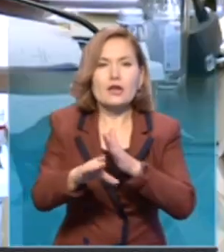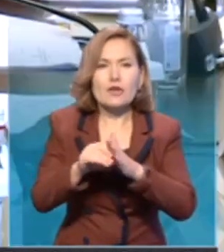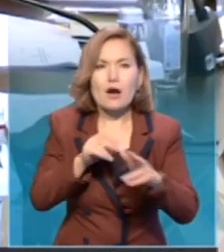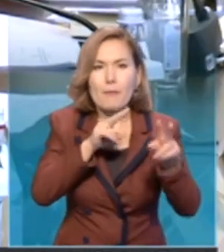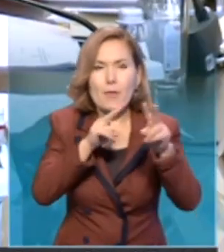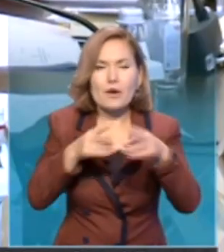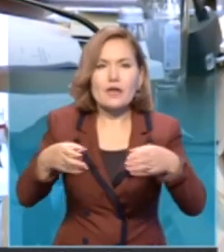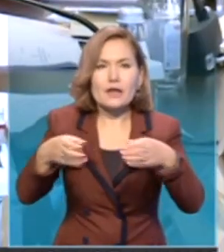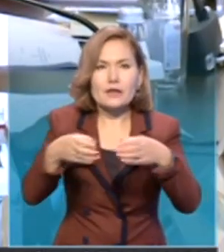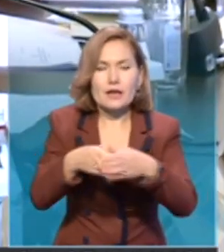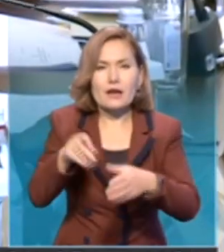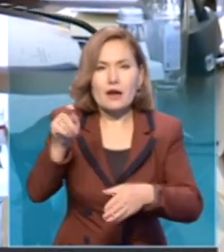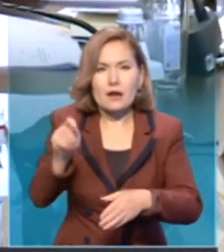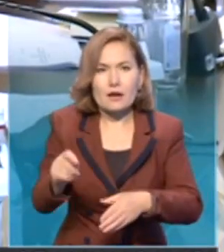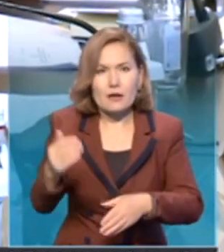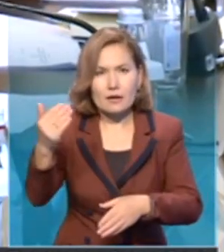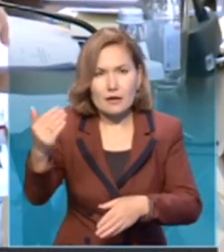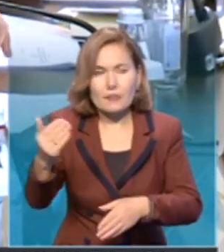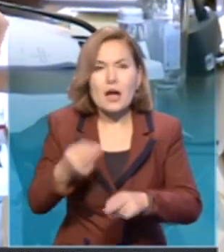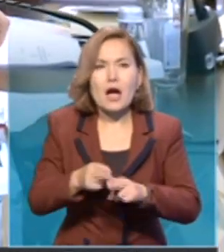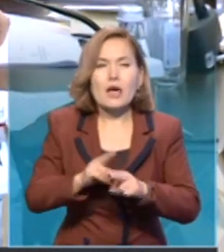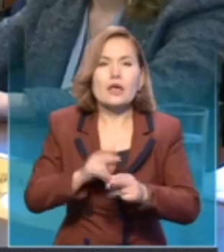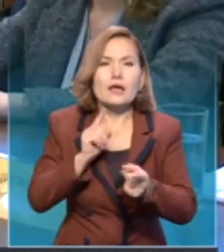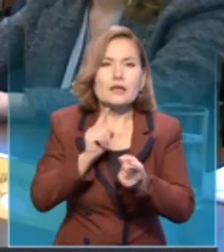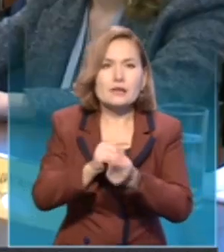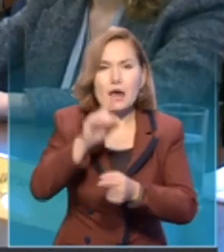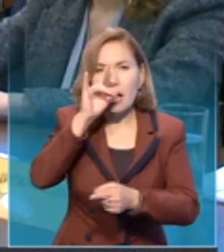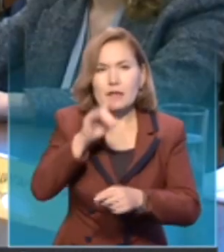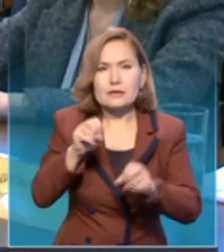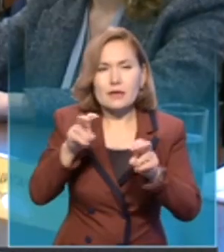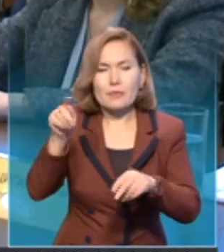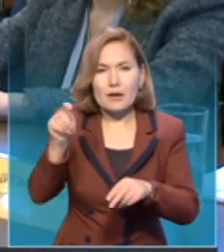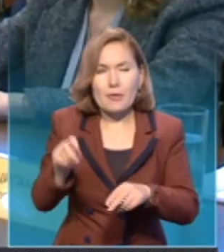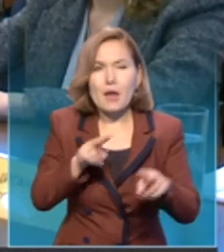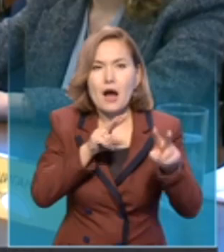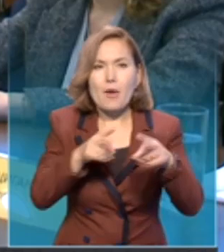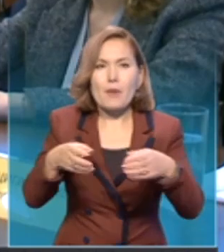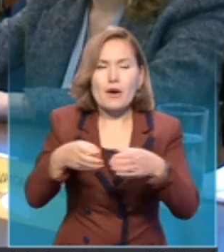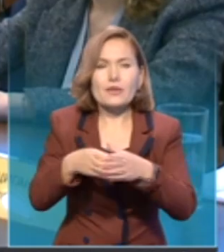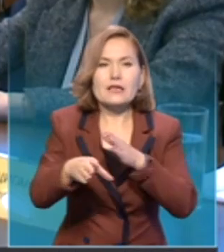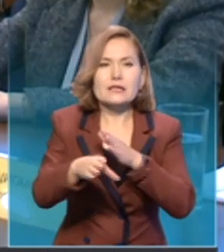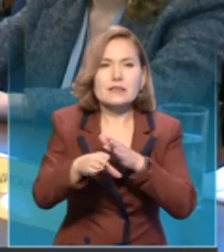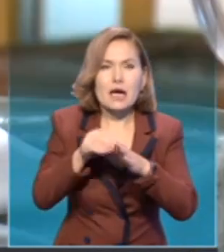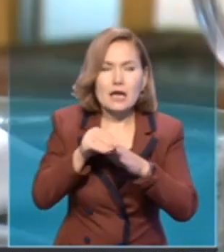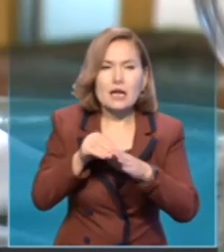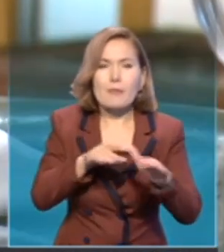байқауға делегация жіберген үшін алғыс айтты. Кездесуде Қазақстанға арнайы келген байқаушыларға сайлау